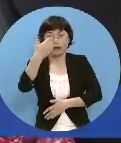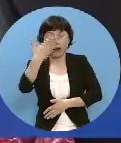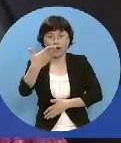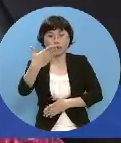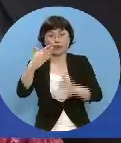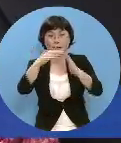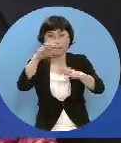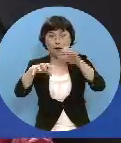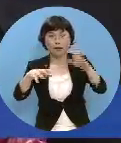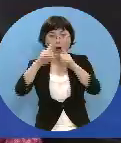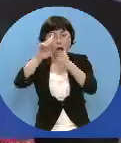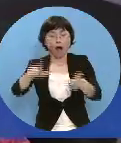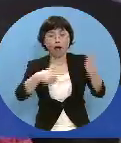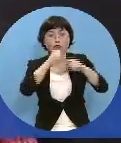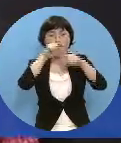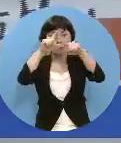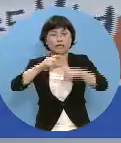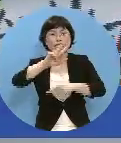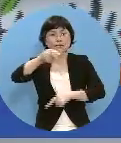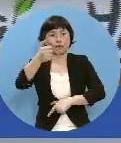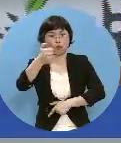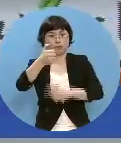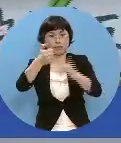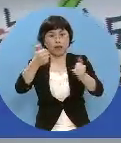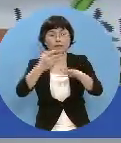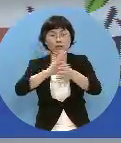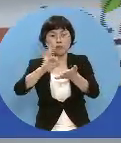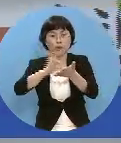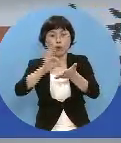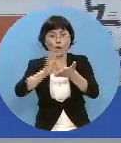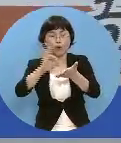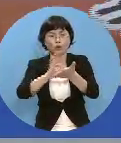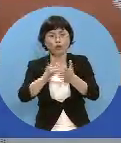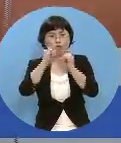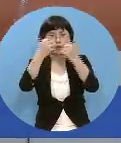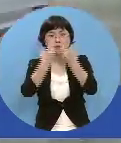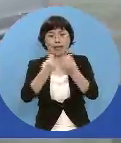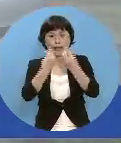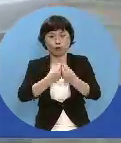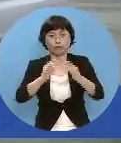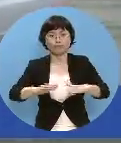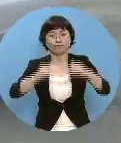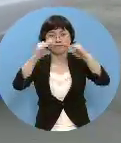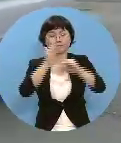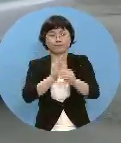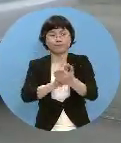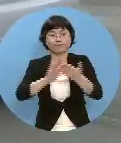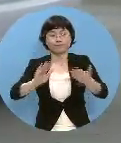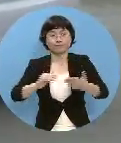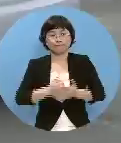마을에서 하루 평균 750명이 이용해 교통복지 우수 사례로 자리 잡아가고 있습니다.